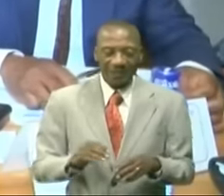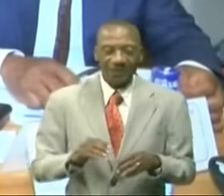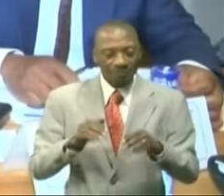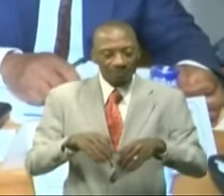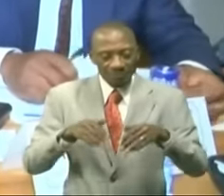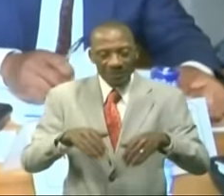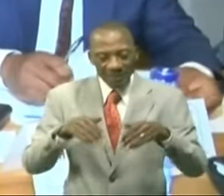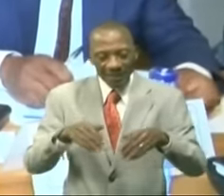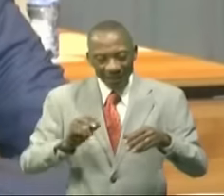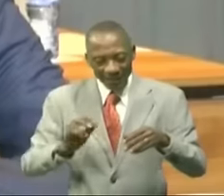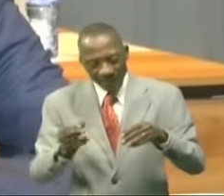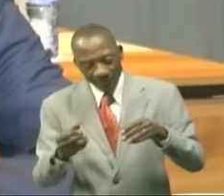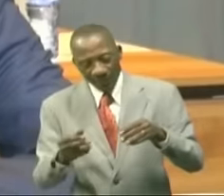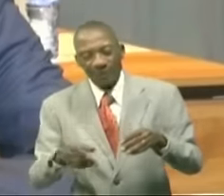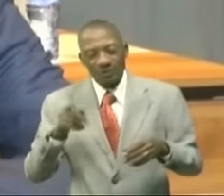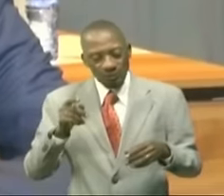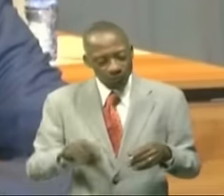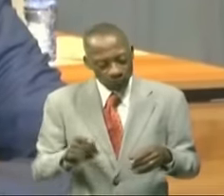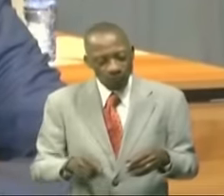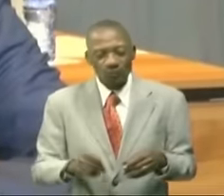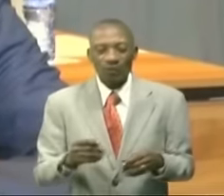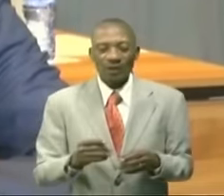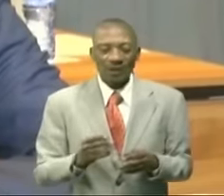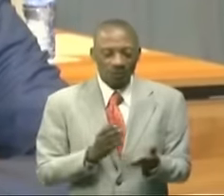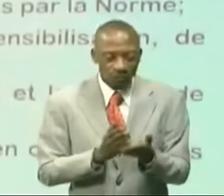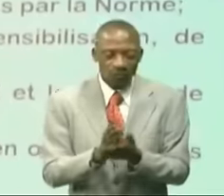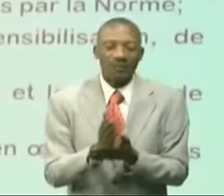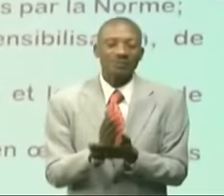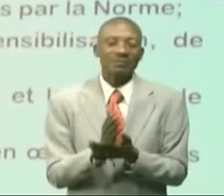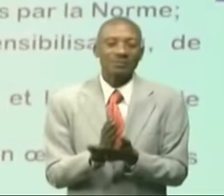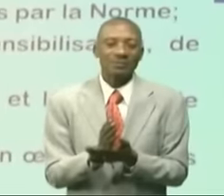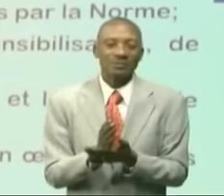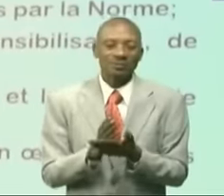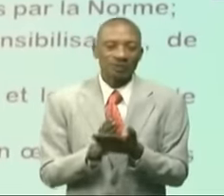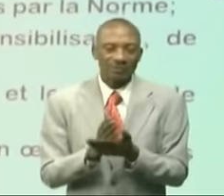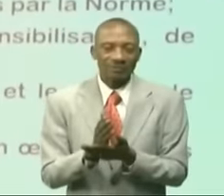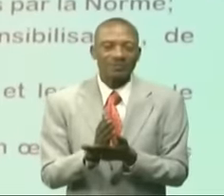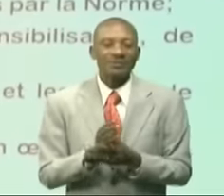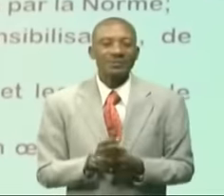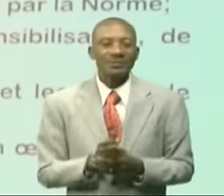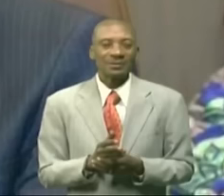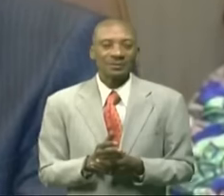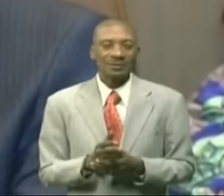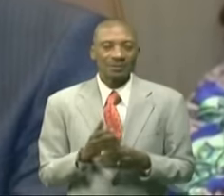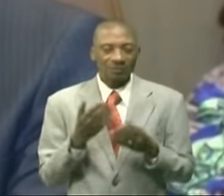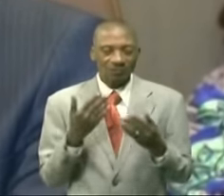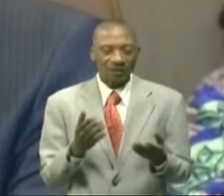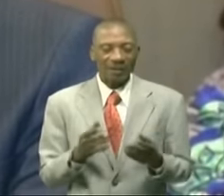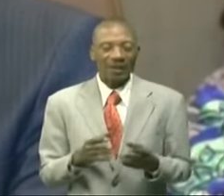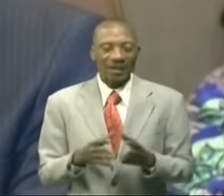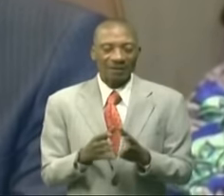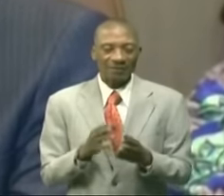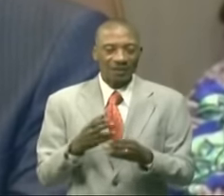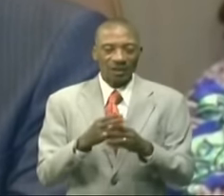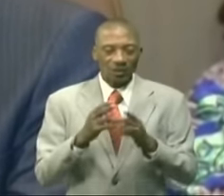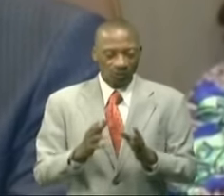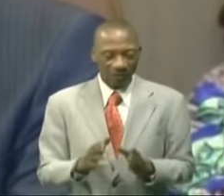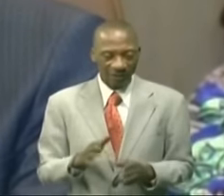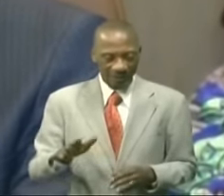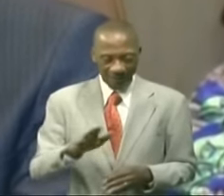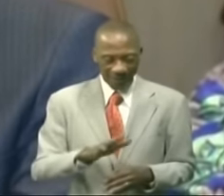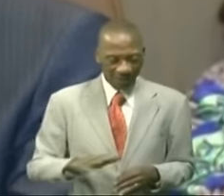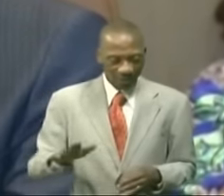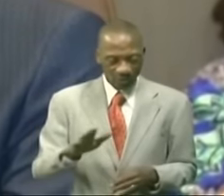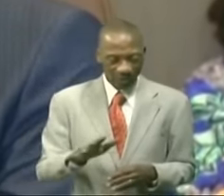rapports publiés dans le cadre du processus. Un état de lieu fait par le coordonnateur national des litiers,